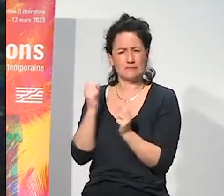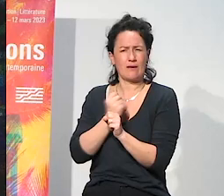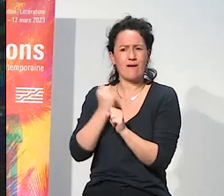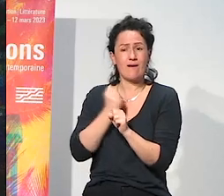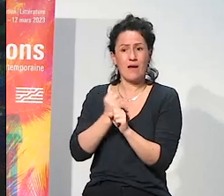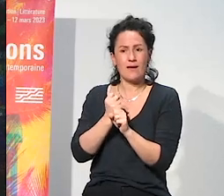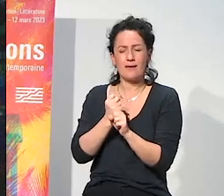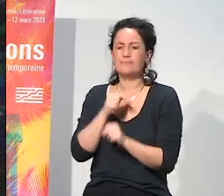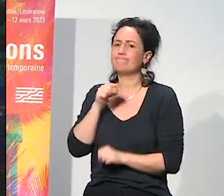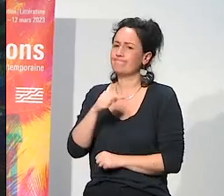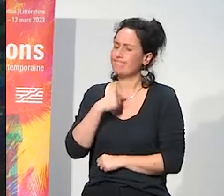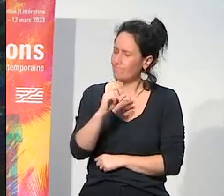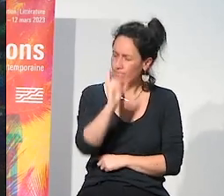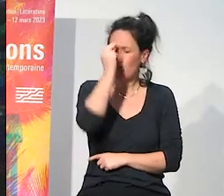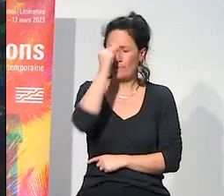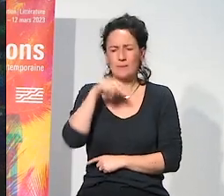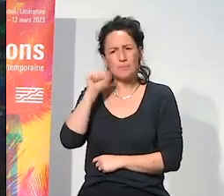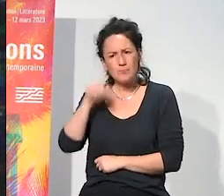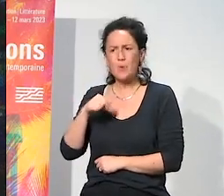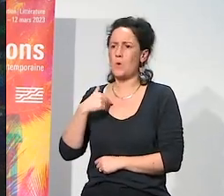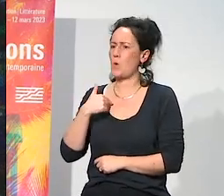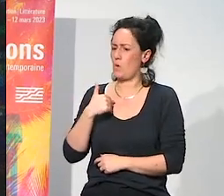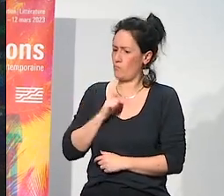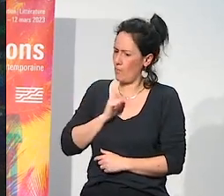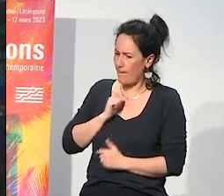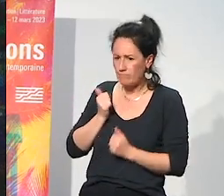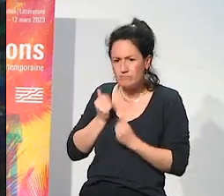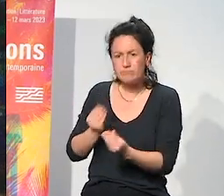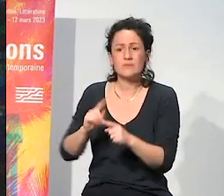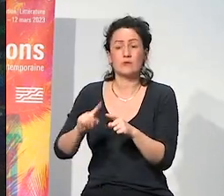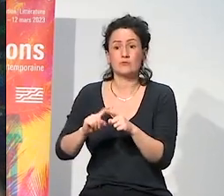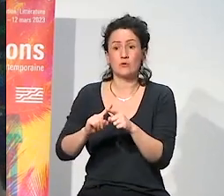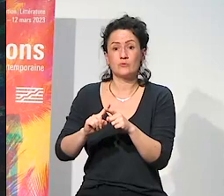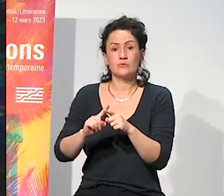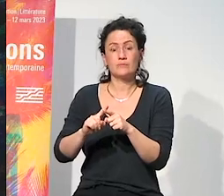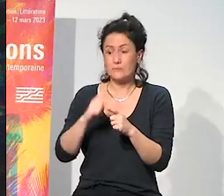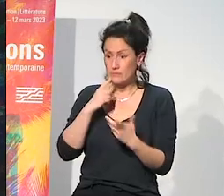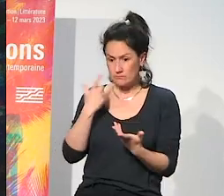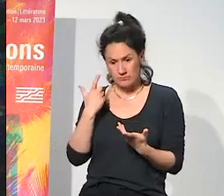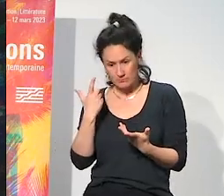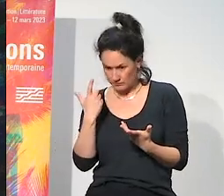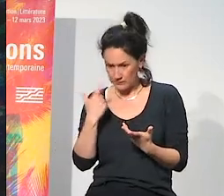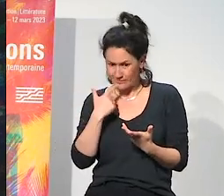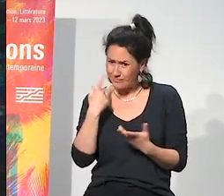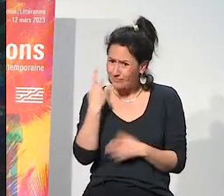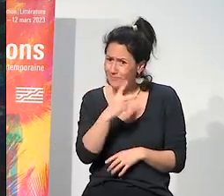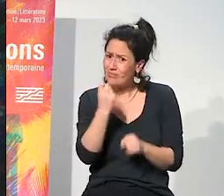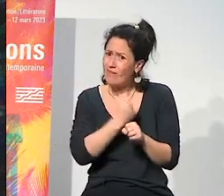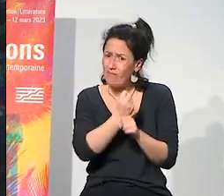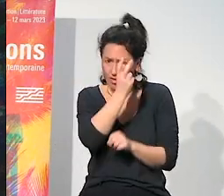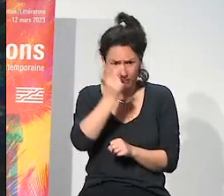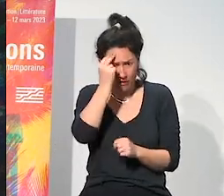j'ai compris que j'avais quelque chose à faire là-dedans. Parce que son travail, alors la voix est confisquée, mais son travail est complètement